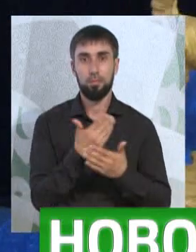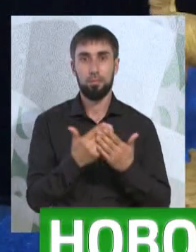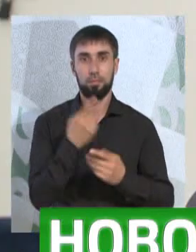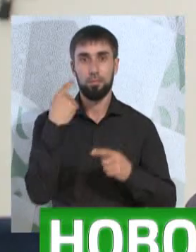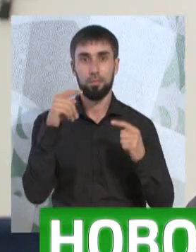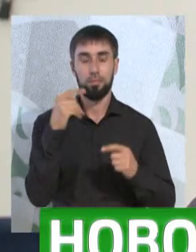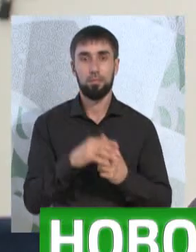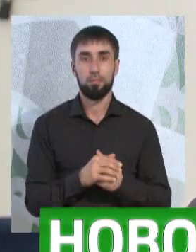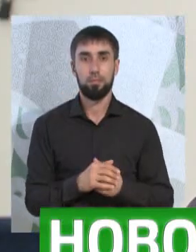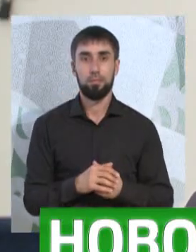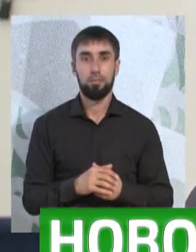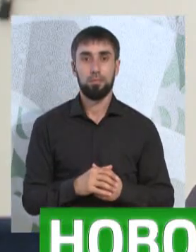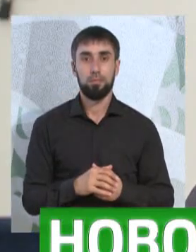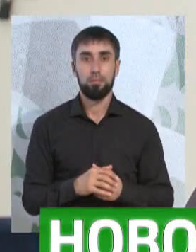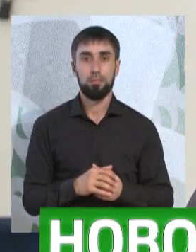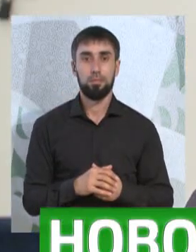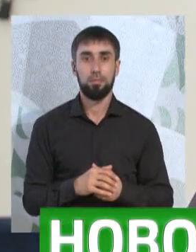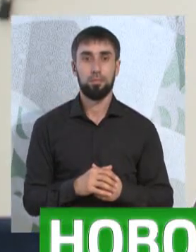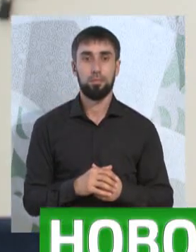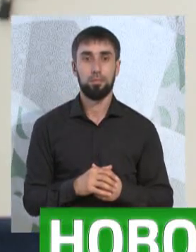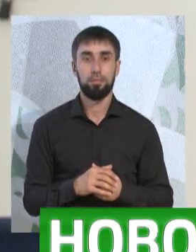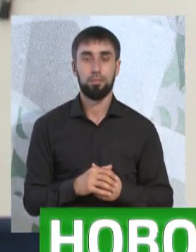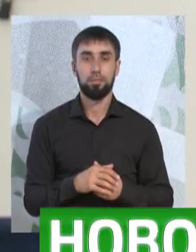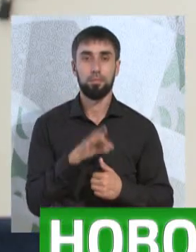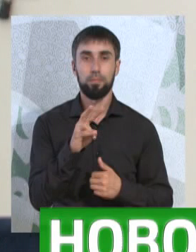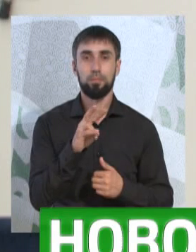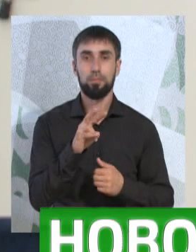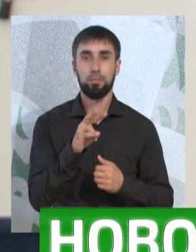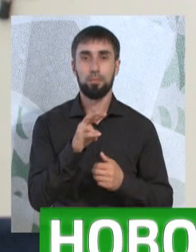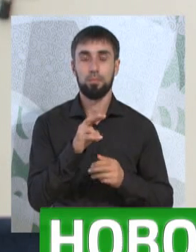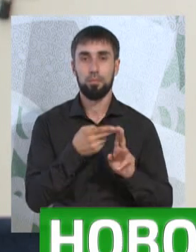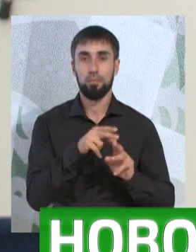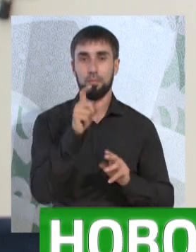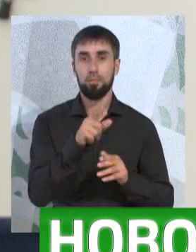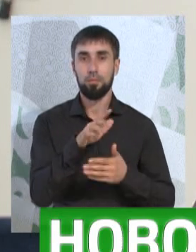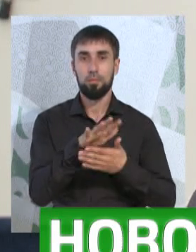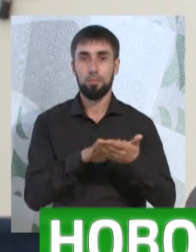произведениями. Он является продолжителем традиции